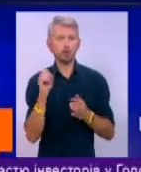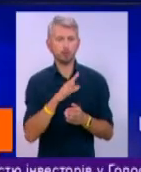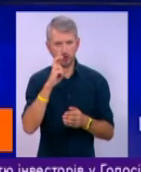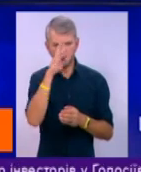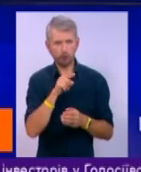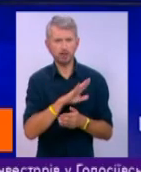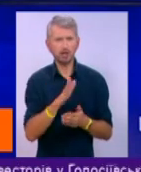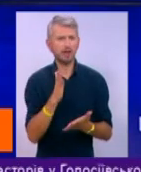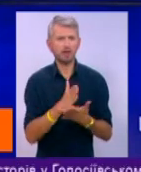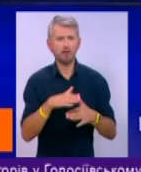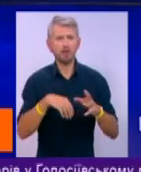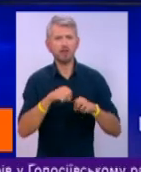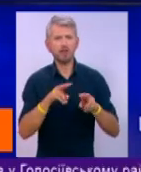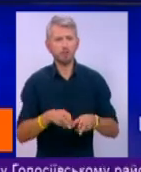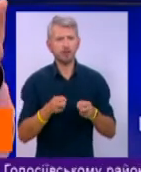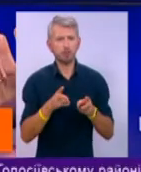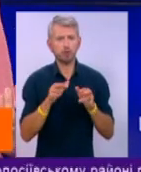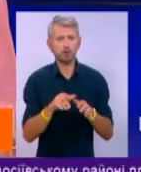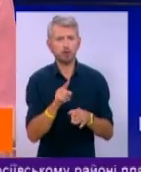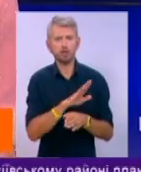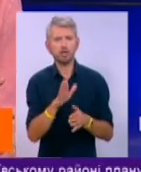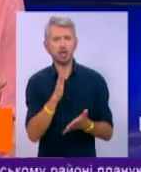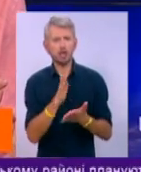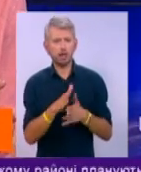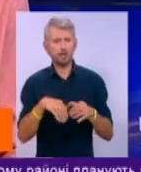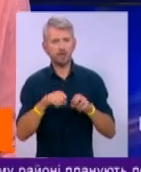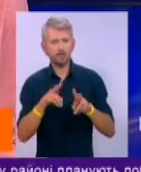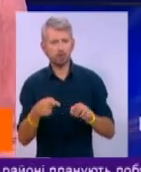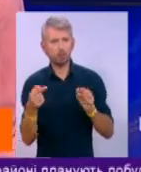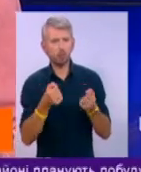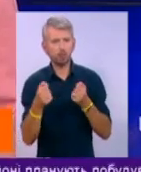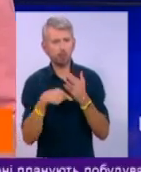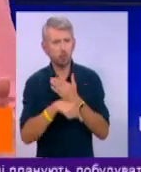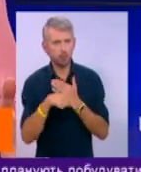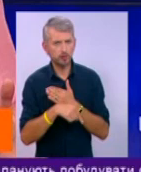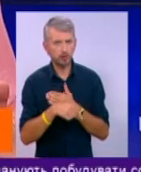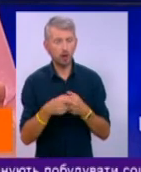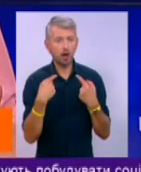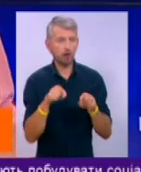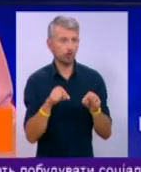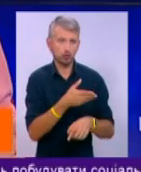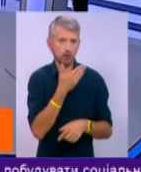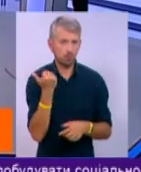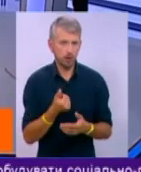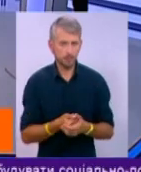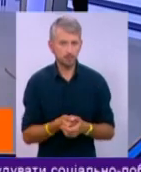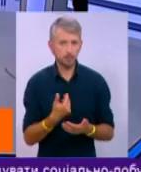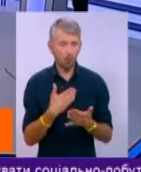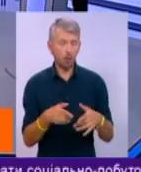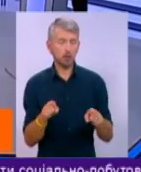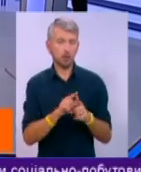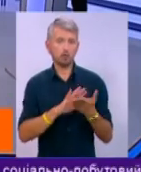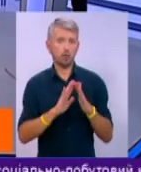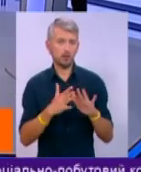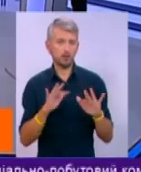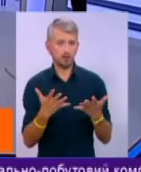не є фахівцями в кримінальному процесі, вони не є фахівцями боротьби з корупцією, а інших тут немає. От така ситуація склалася.